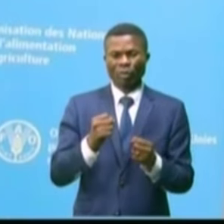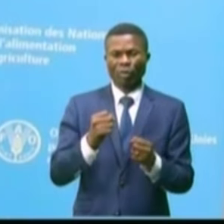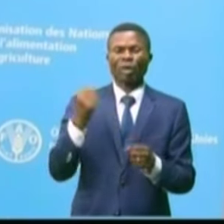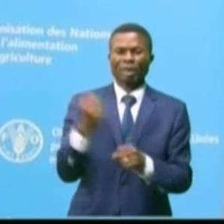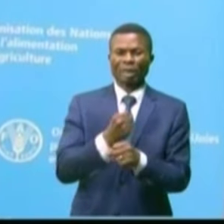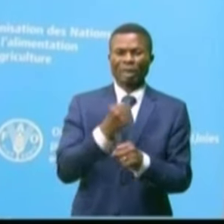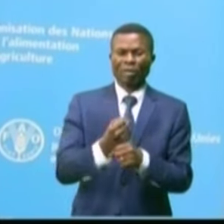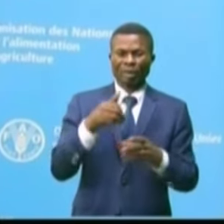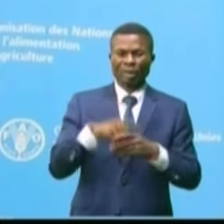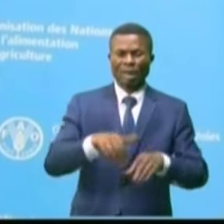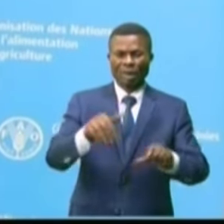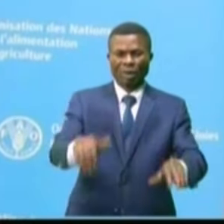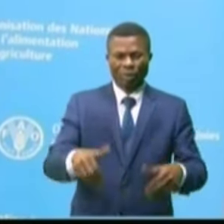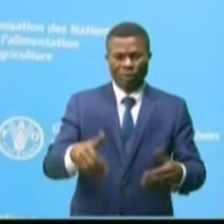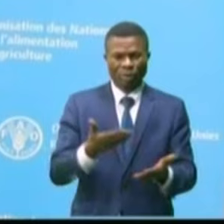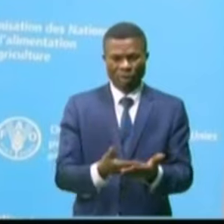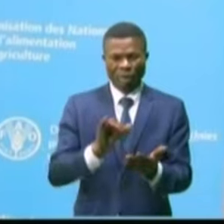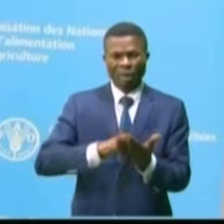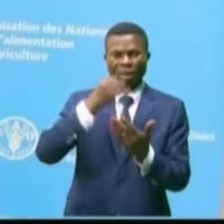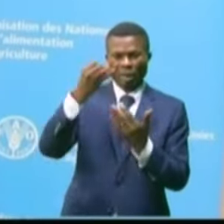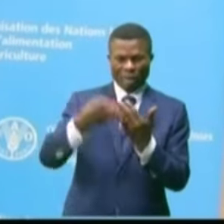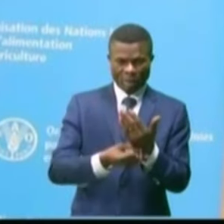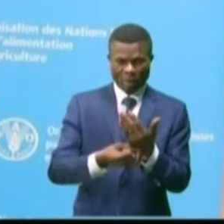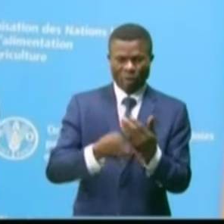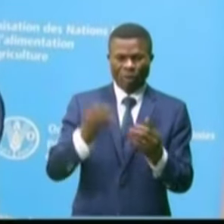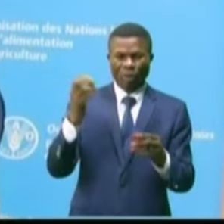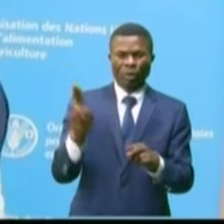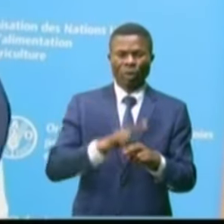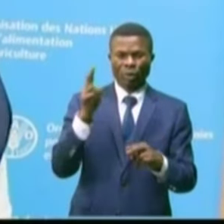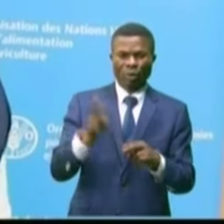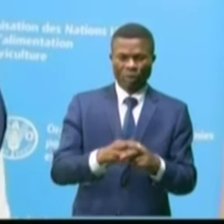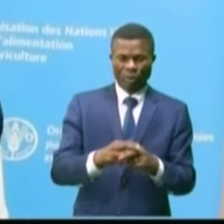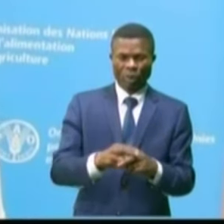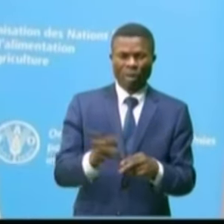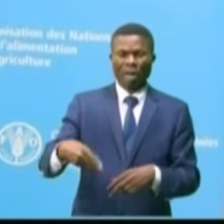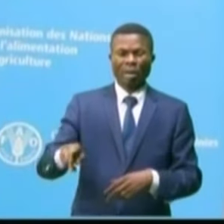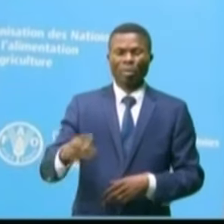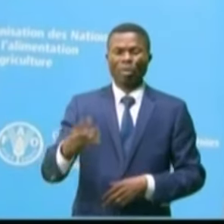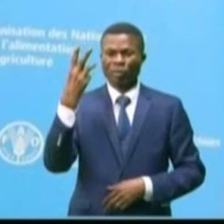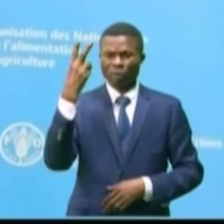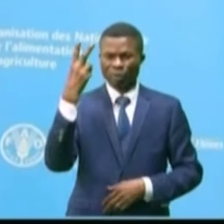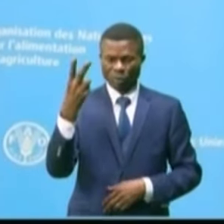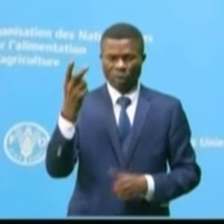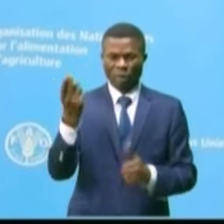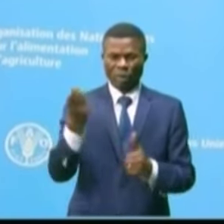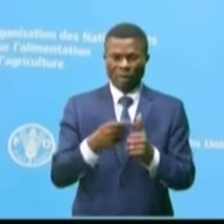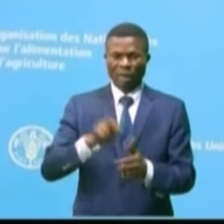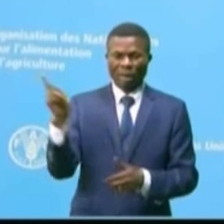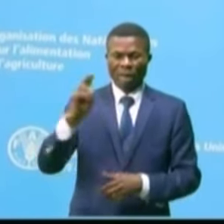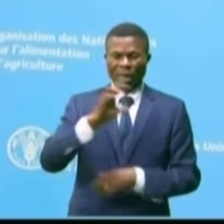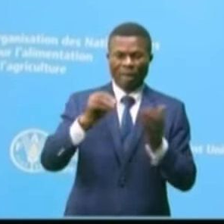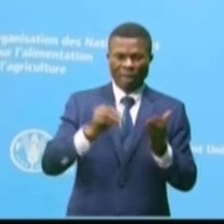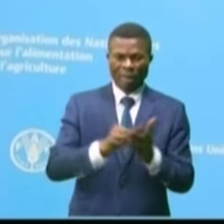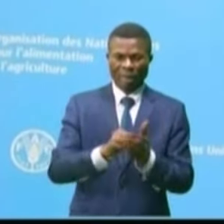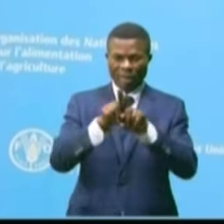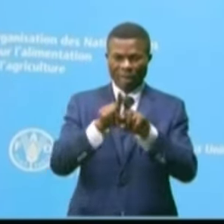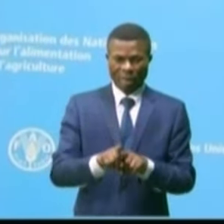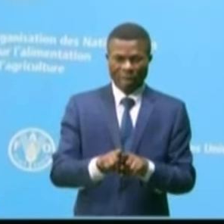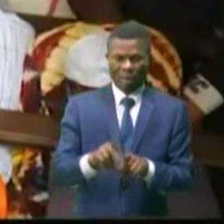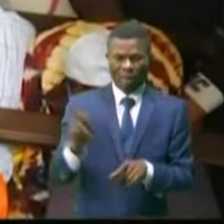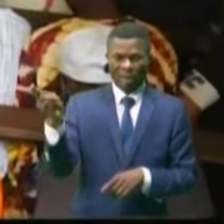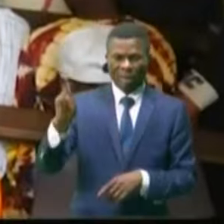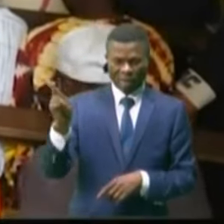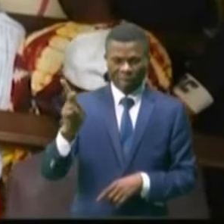agricoles. Ce projet est exécuté dans deux provinces, à savoir Kasaï Central et